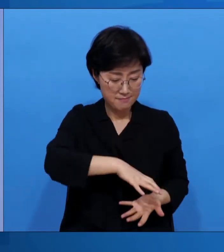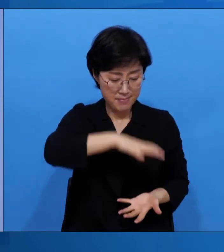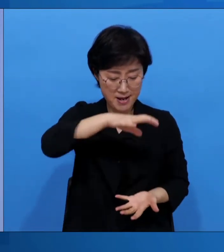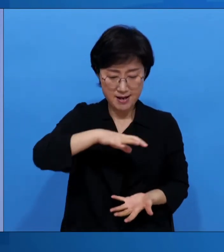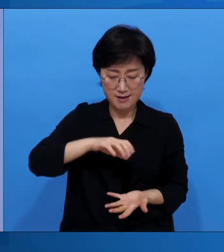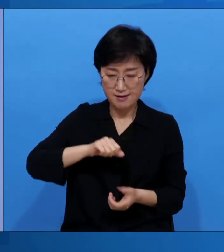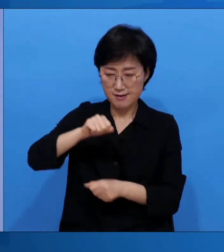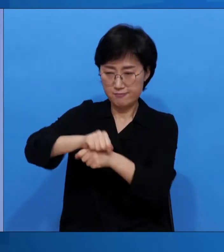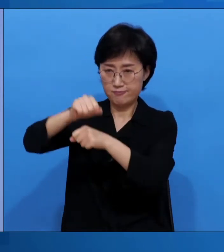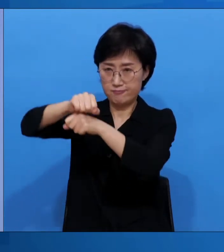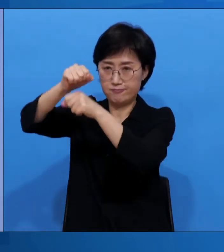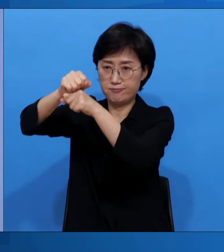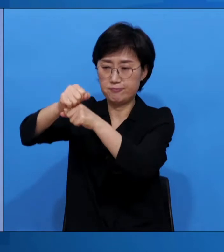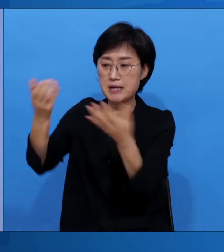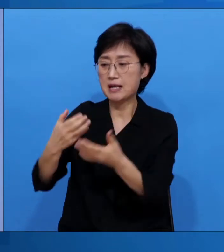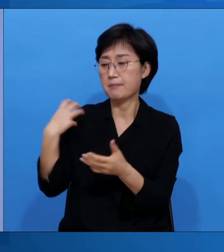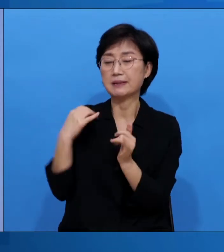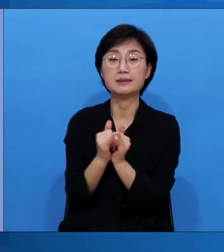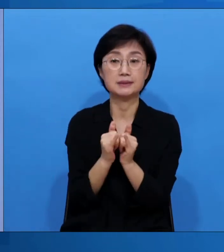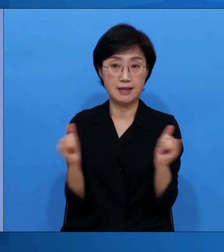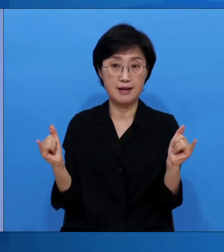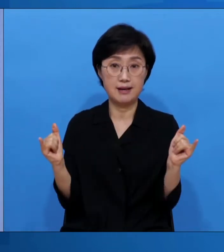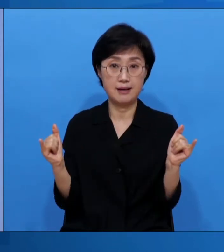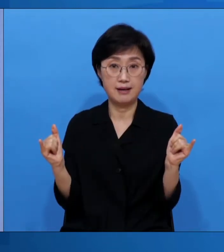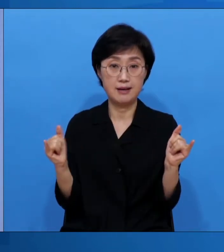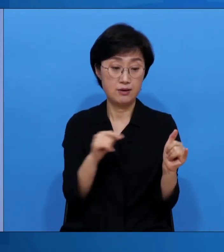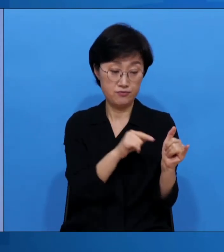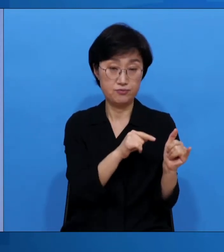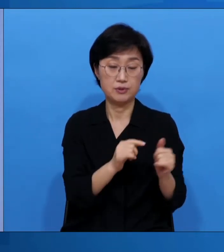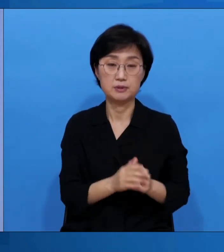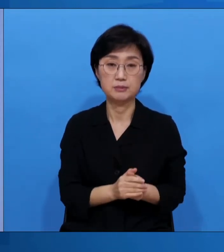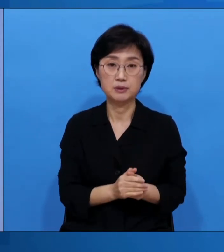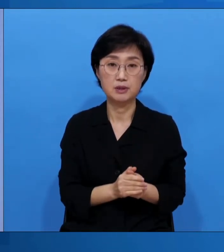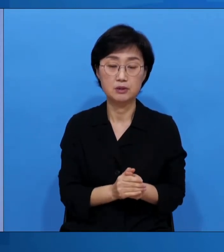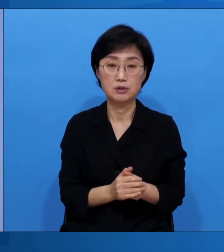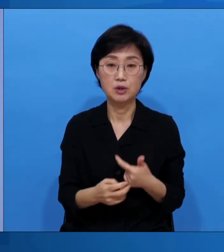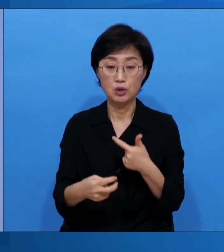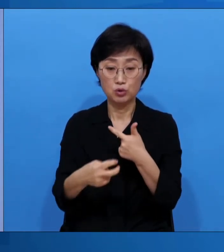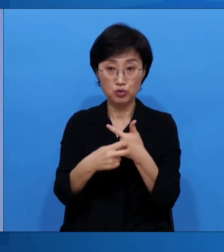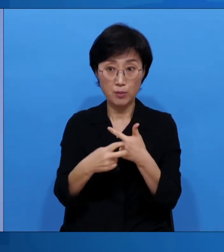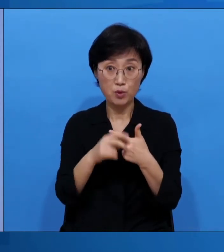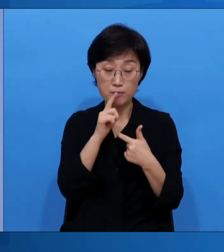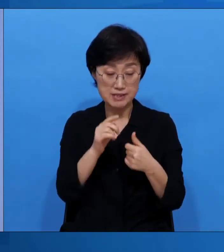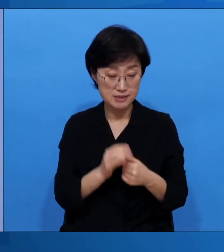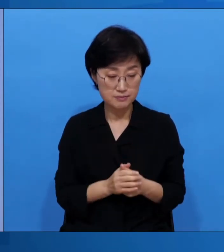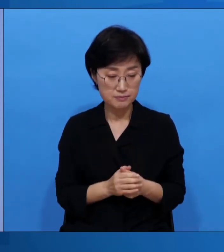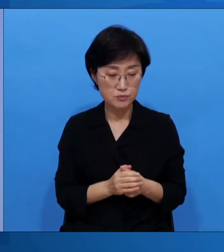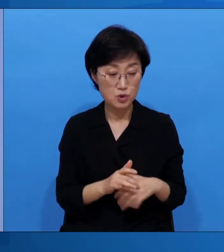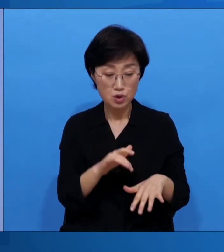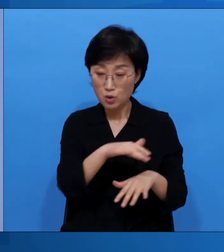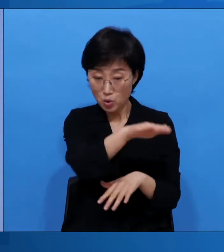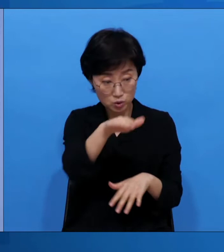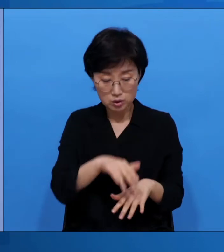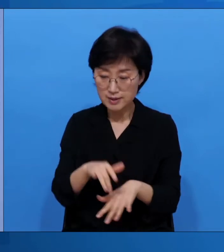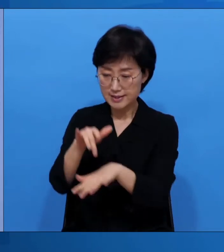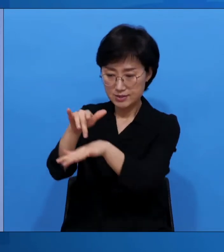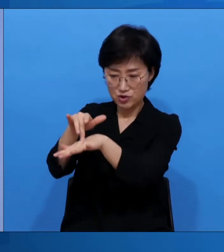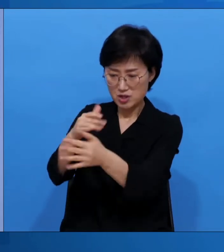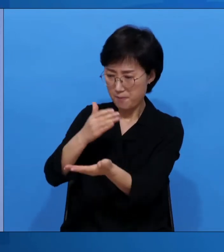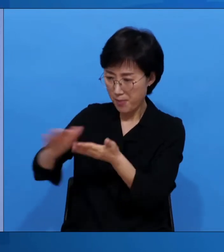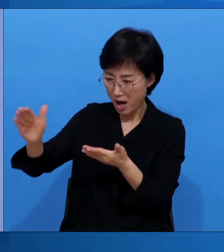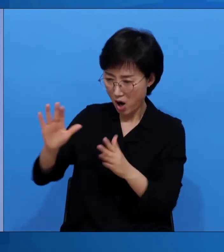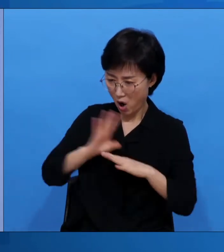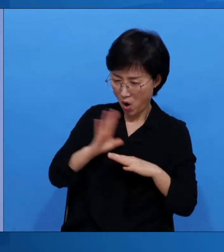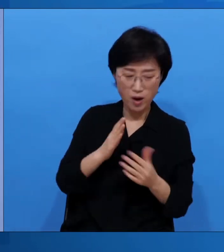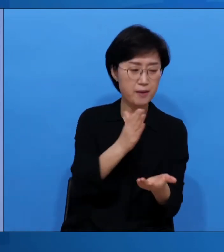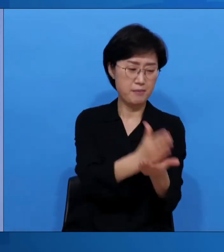this harvest. 누가복음 10장 20절에 이렇게 돼 있어요. And then in Luke chapter 10 verse 20 it says, 귀신 쫓겨나는 거 놀라지 마라. 너희 이름이